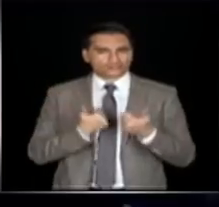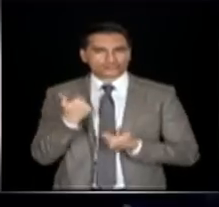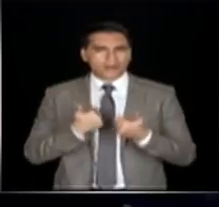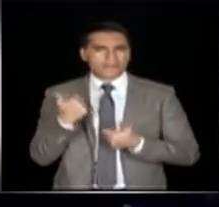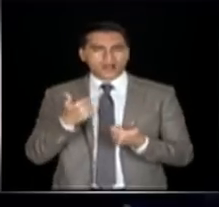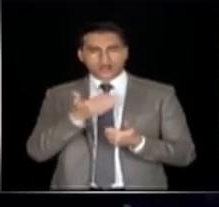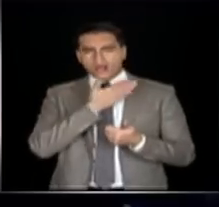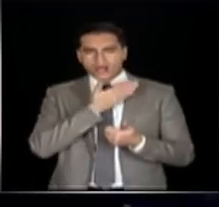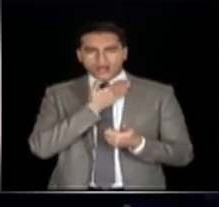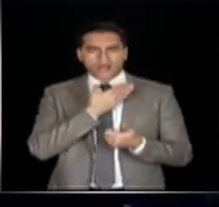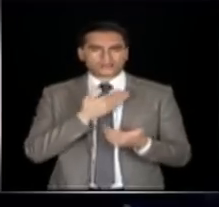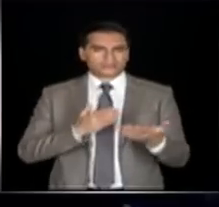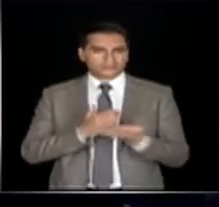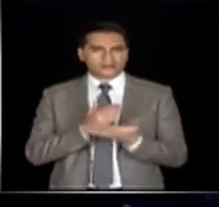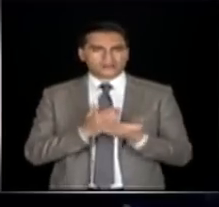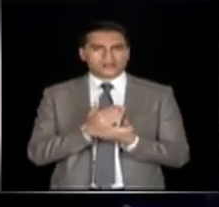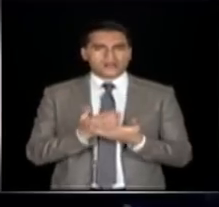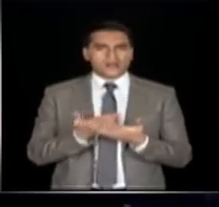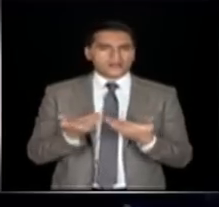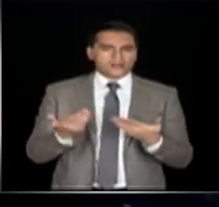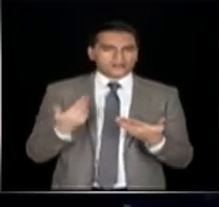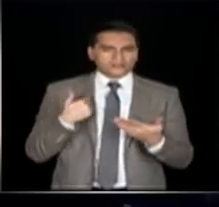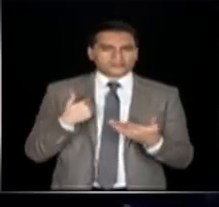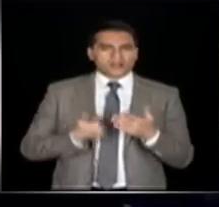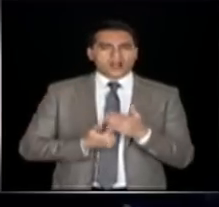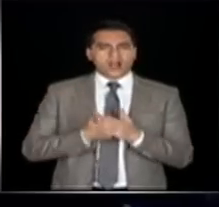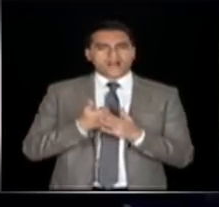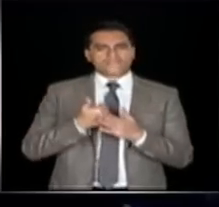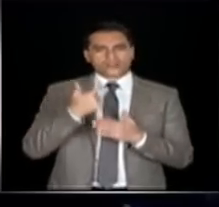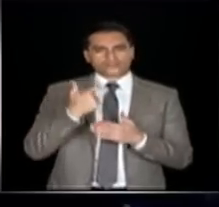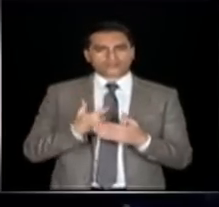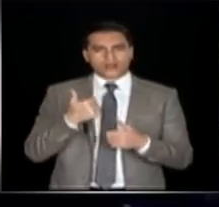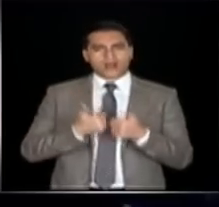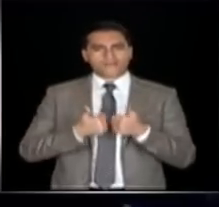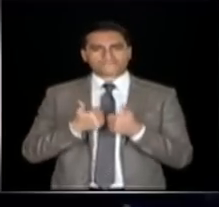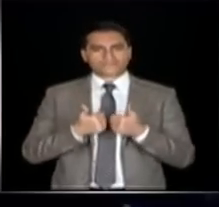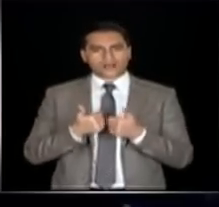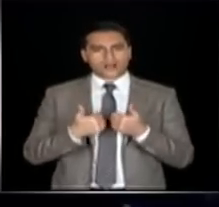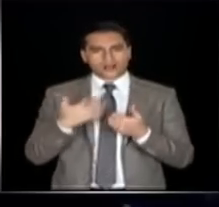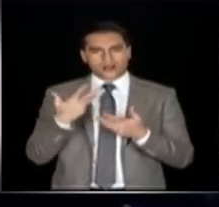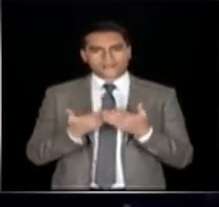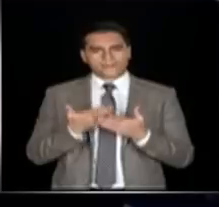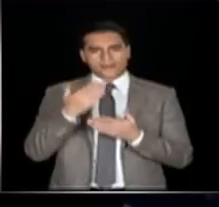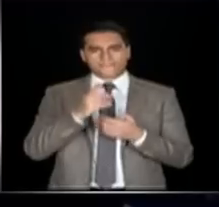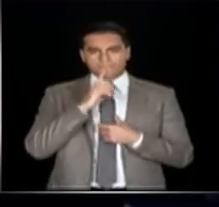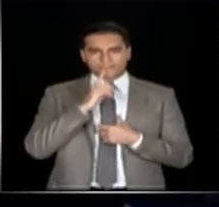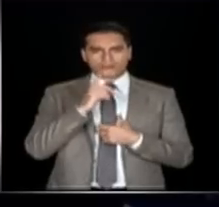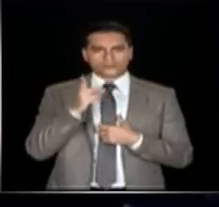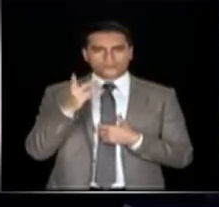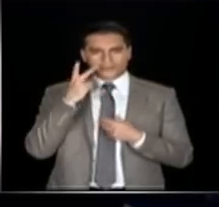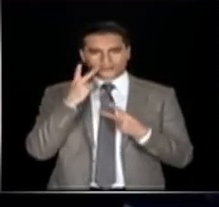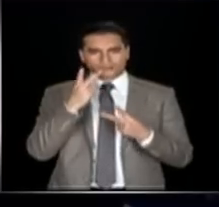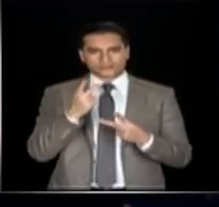التطوعية، فالحمد لله يعني مش هقول ان انا كنت افضل واحد من الاصدقاء المشاركين، ولكن يعني هم شافوا ان